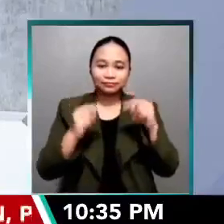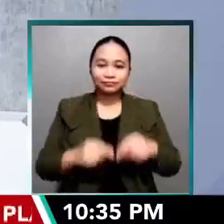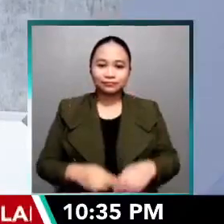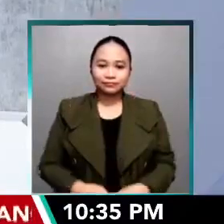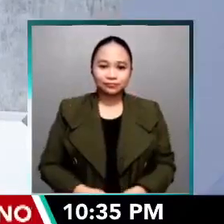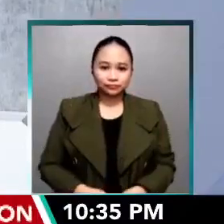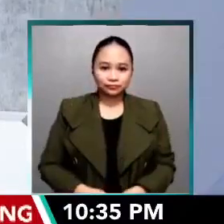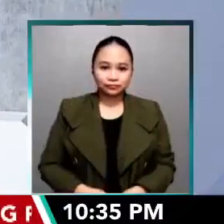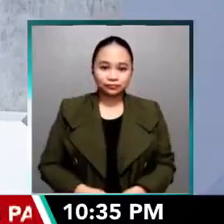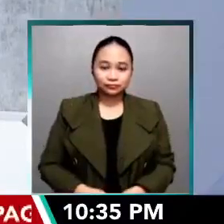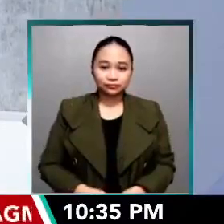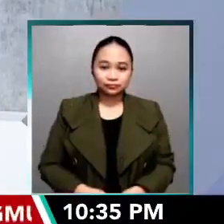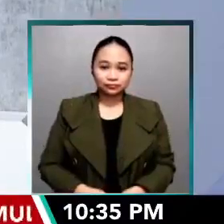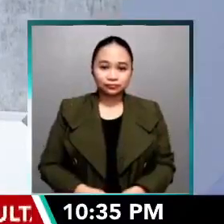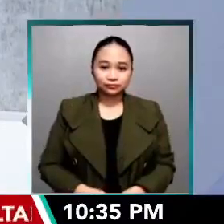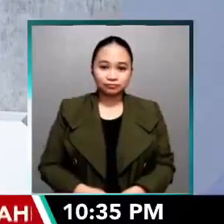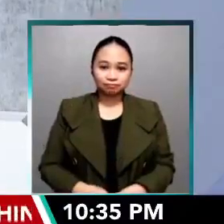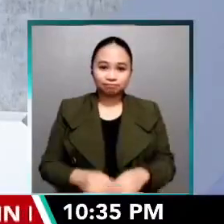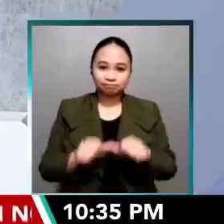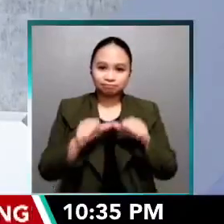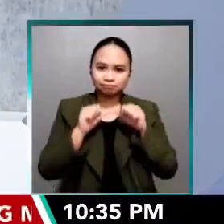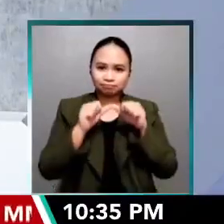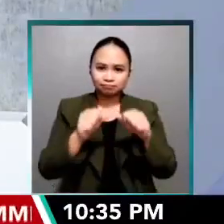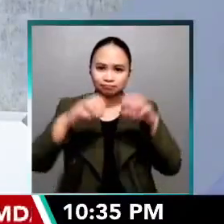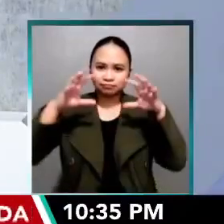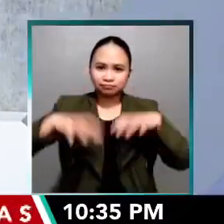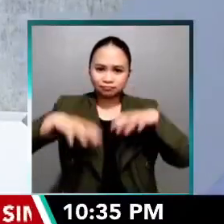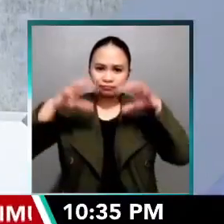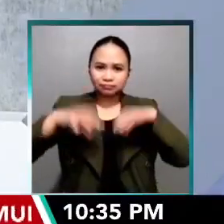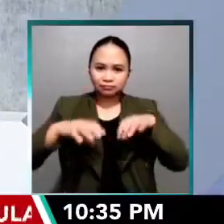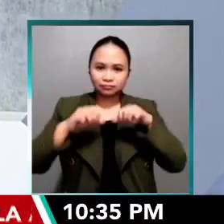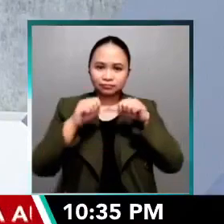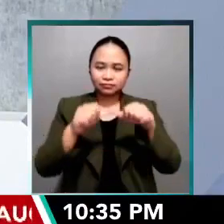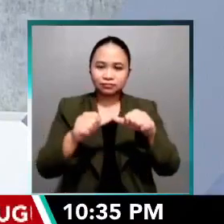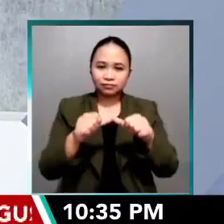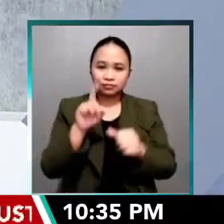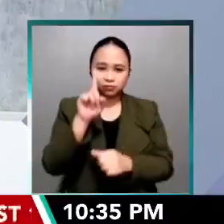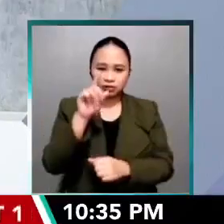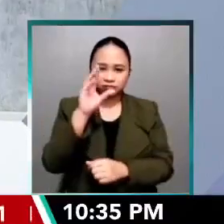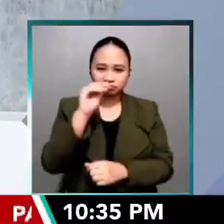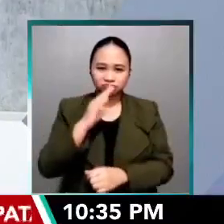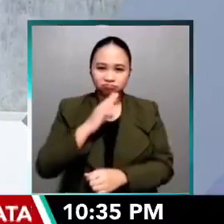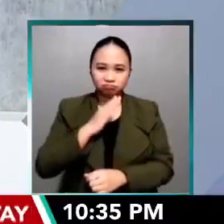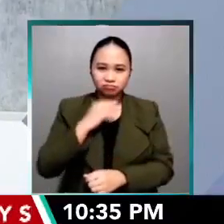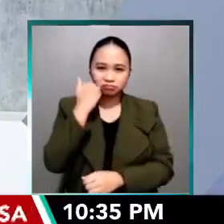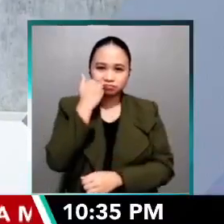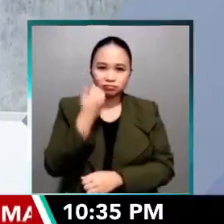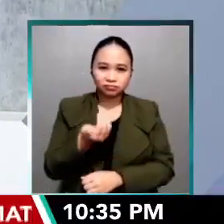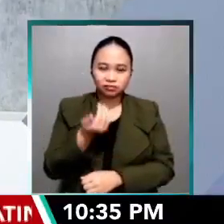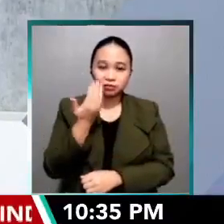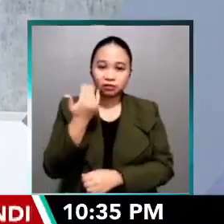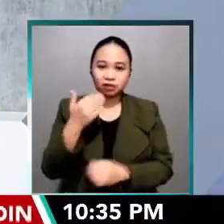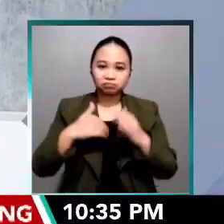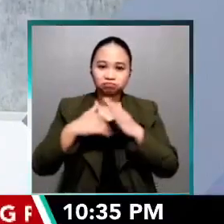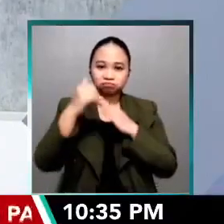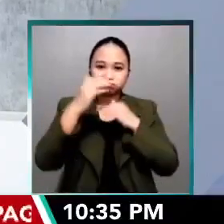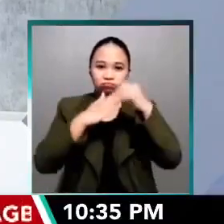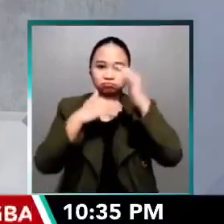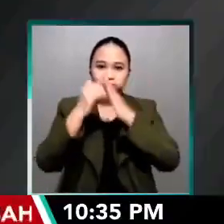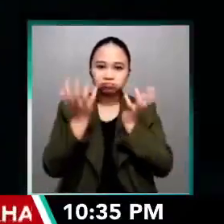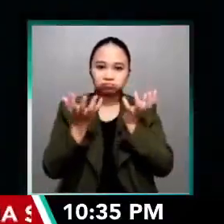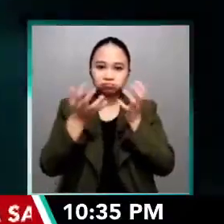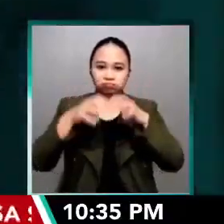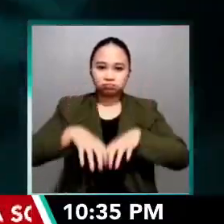Sa gitna ng malakas na pagulan, isa ang nasawi matapos gumuho ang isang pader sa Barangay Santa Cruz sa Antipolo. Ayon sa katiwala